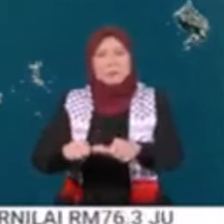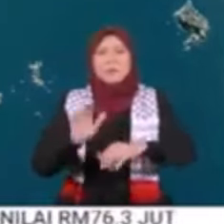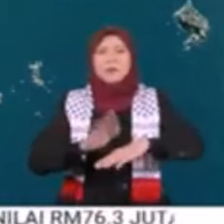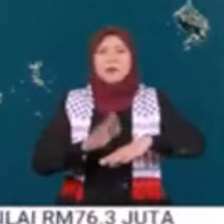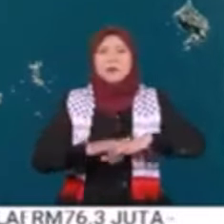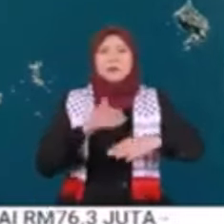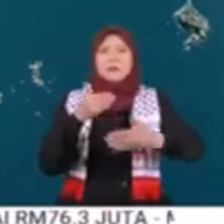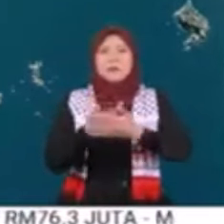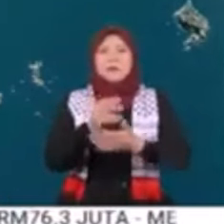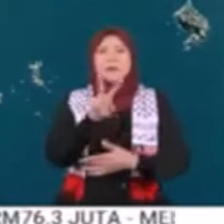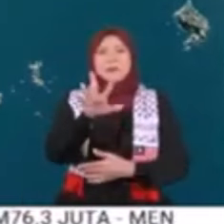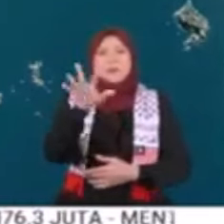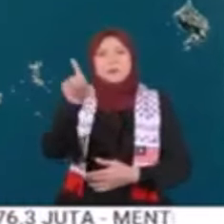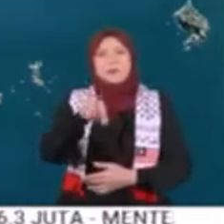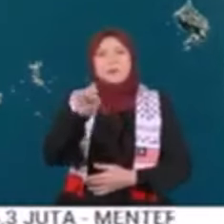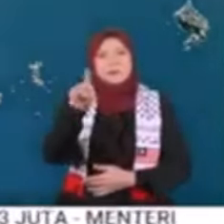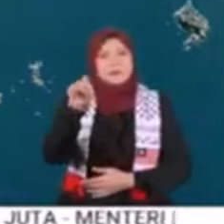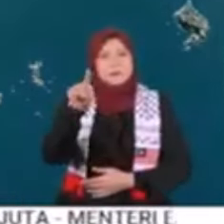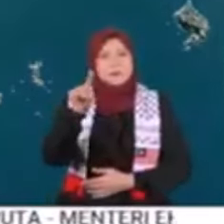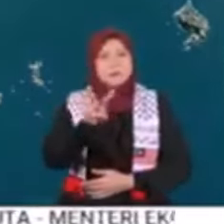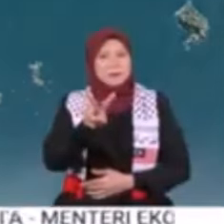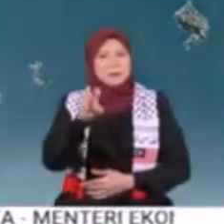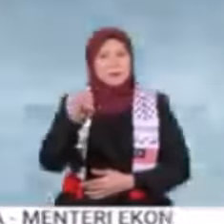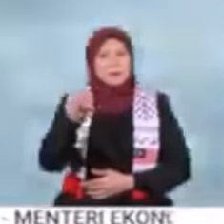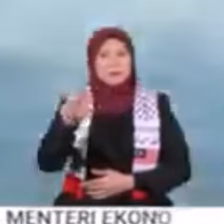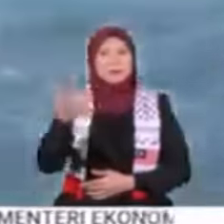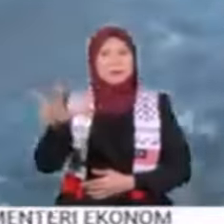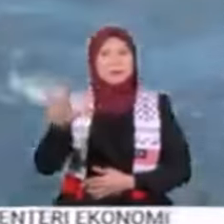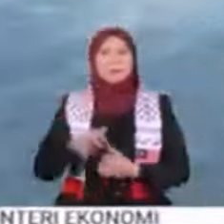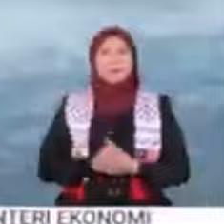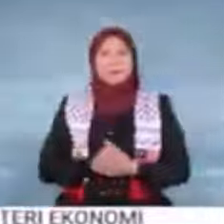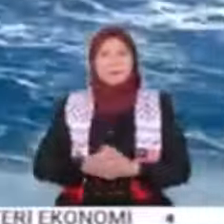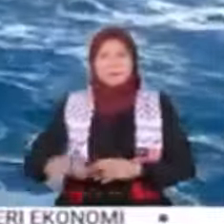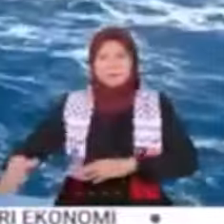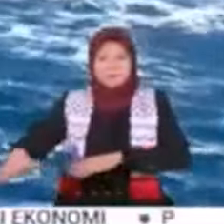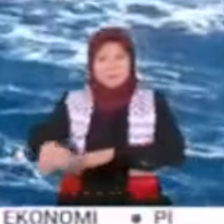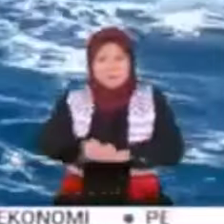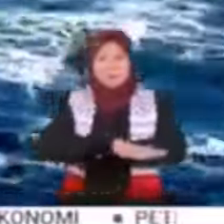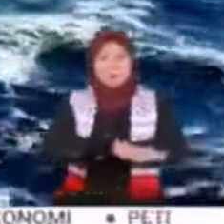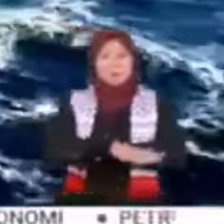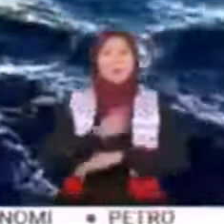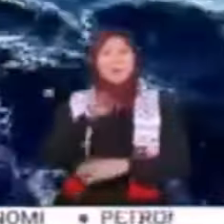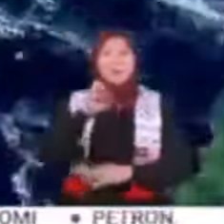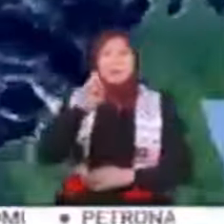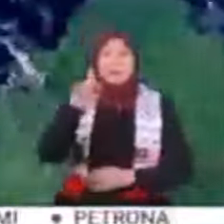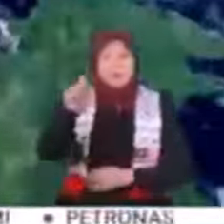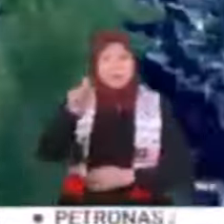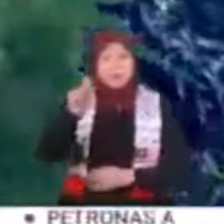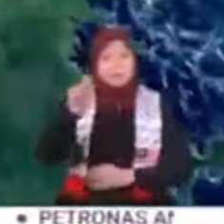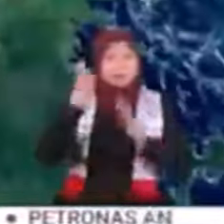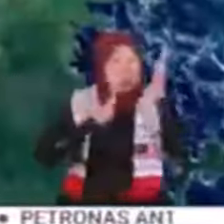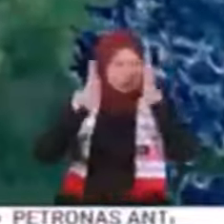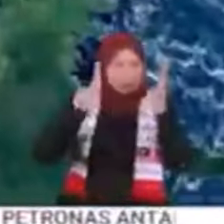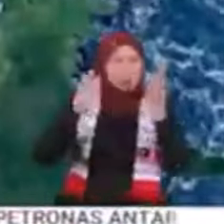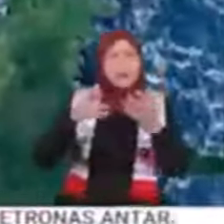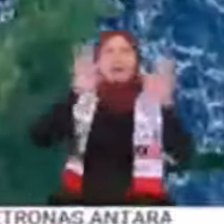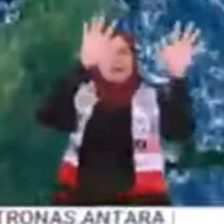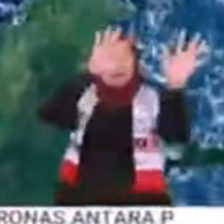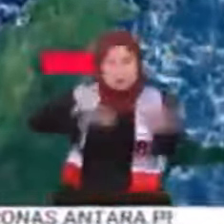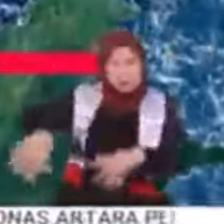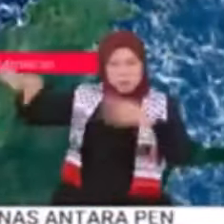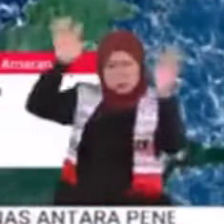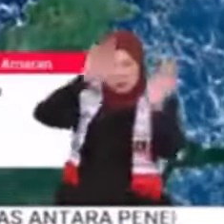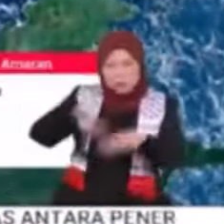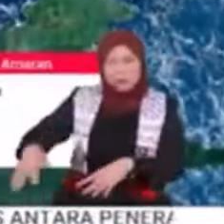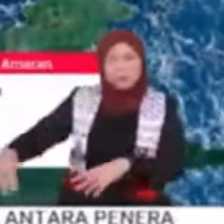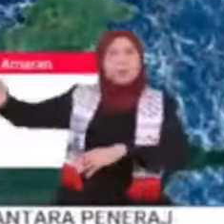kuasa sehingga ke 25 November 2023. Bagi kawasan perairan pula, Met Malaysia juga telah pun mengemas kini amaran angin kencang serta Teluk